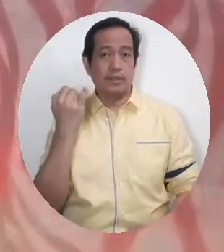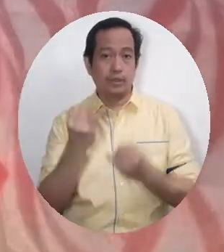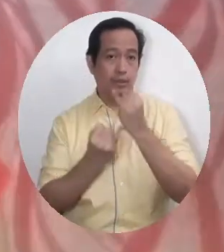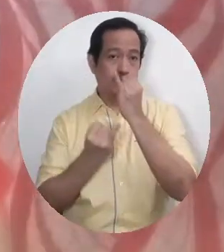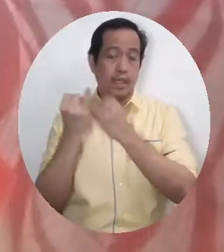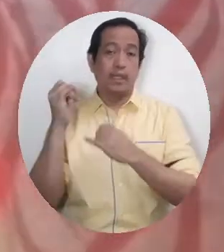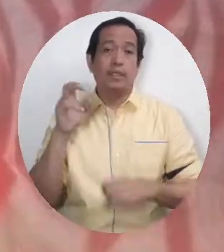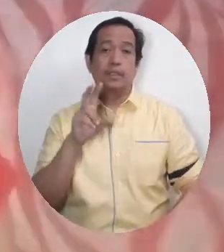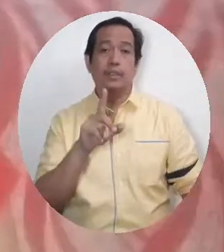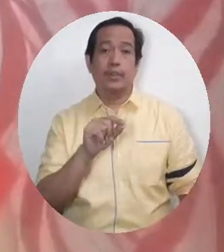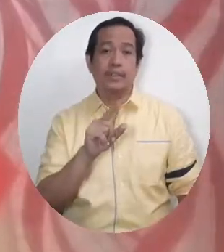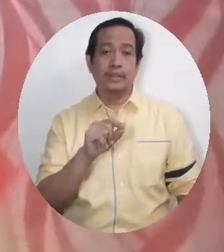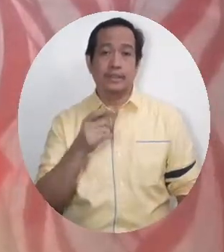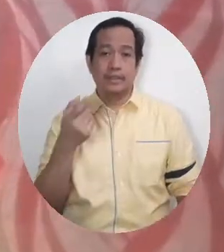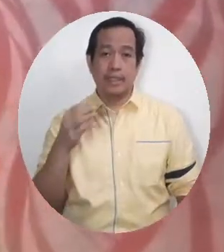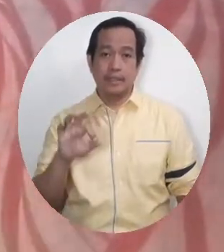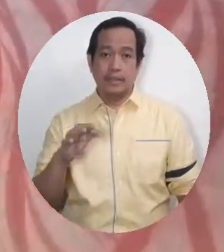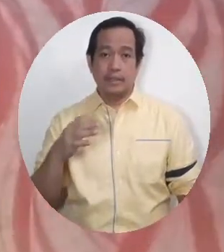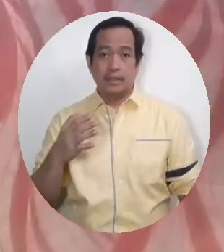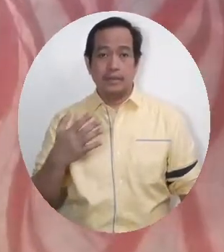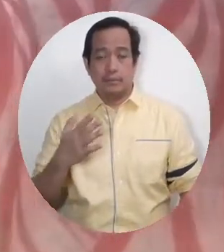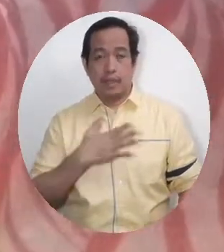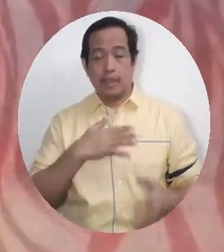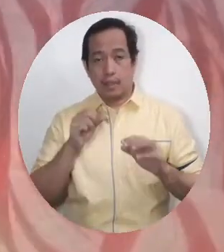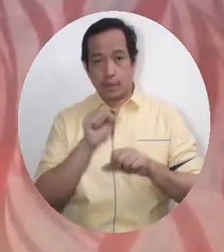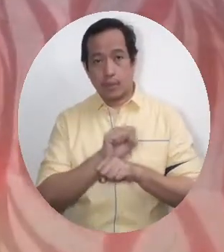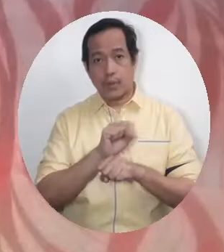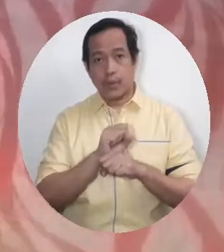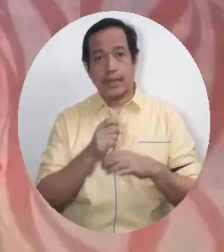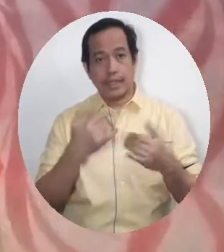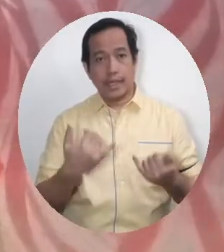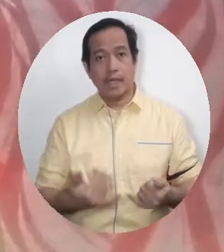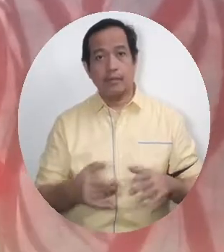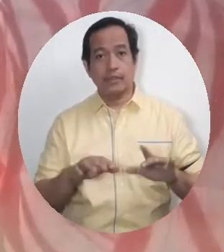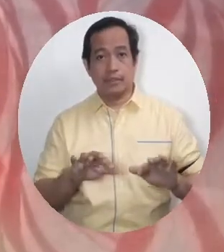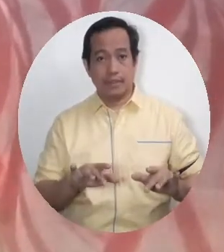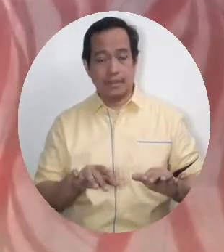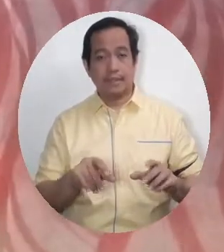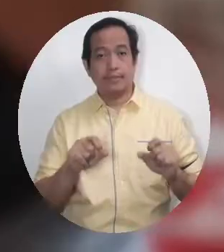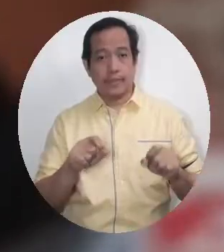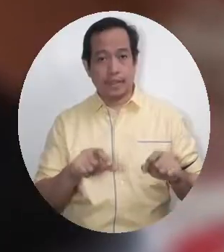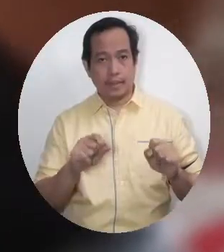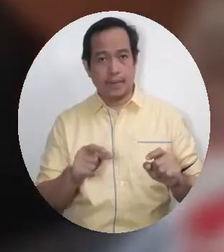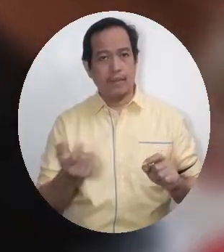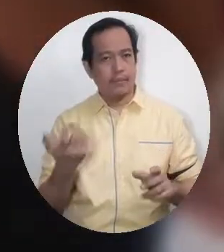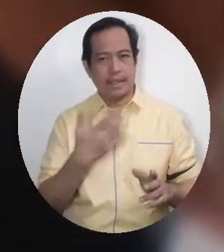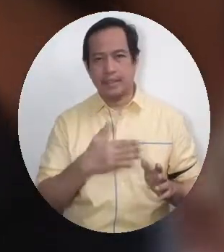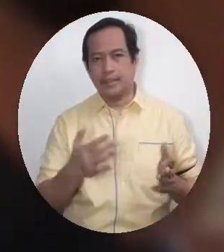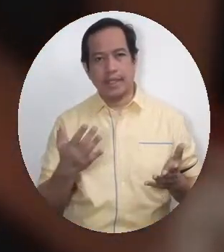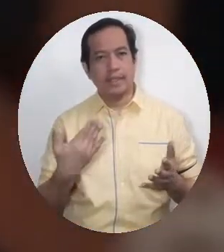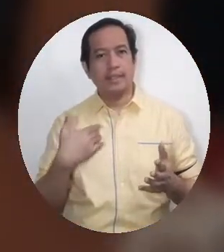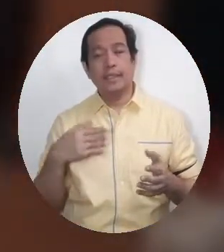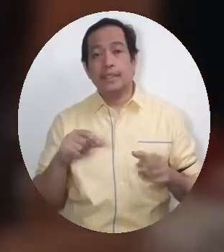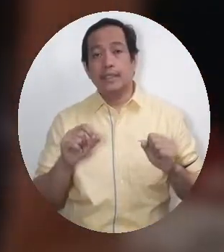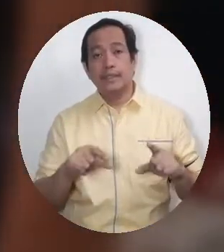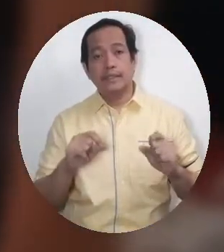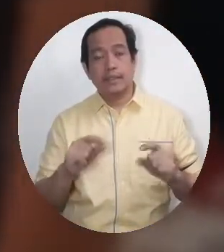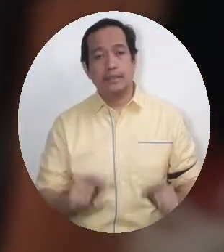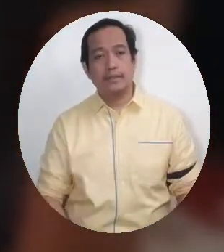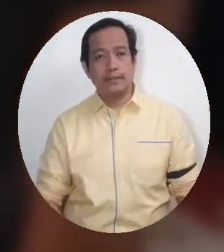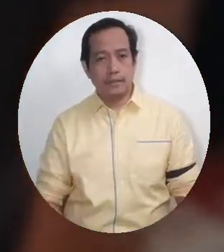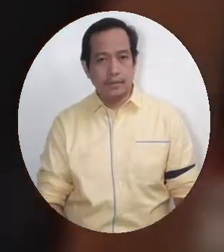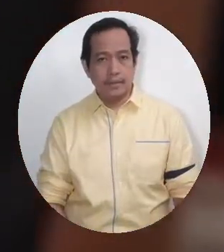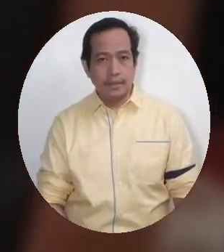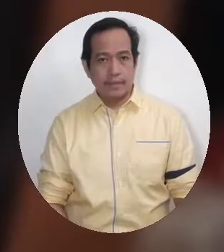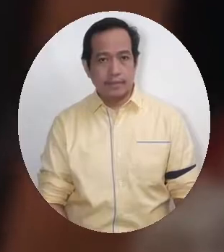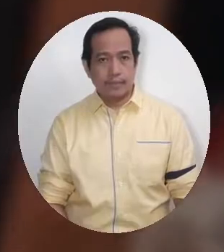July 2019. Ang akin pong pinagkakakitaan sa ngayon ay ang pag-online selling ng kung ano-anong pwedeng ibenta.